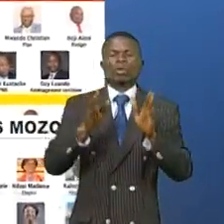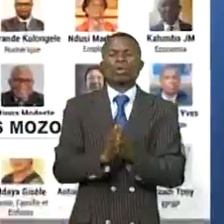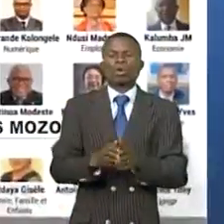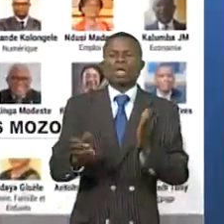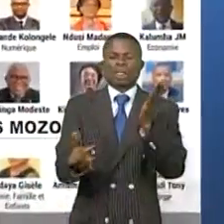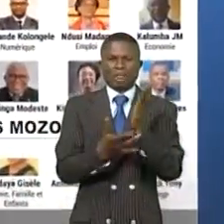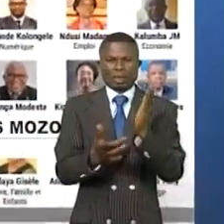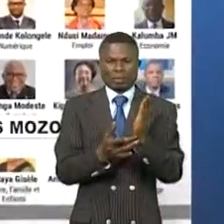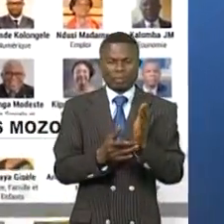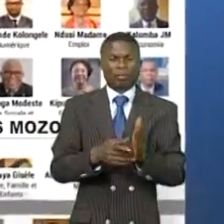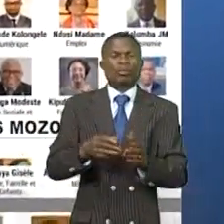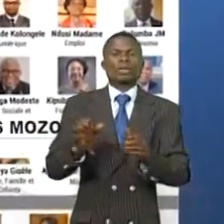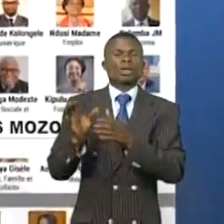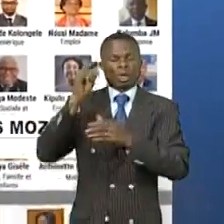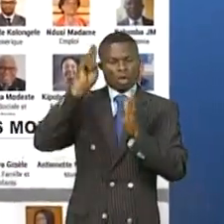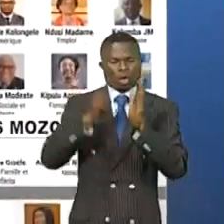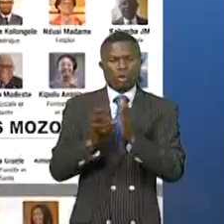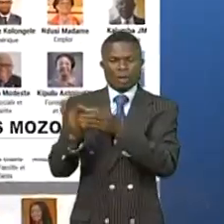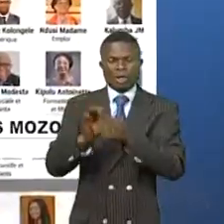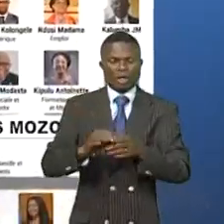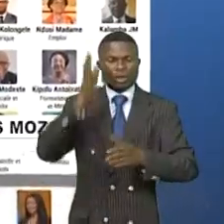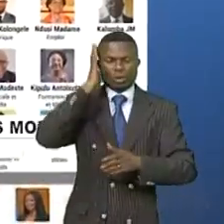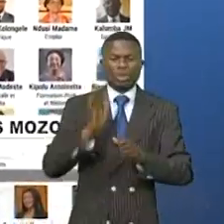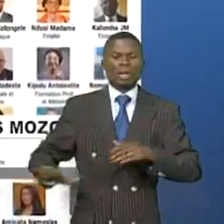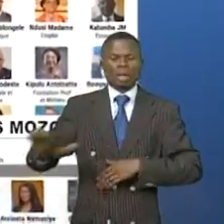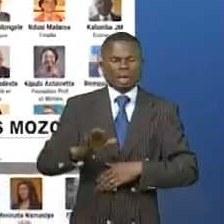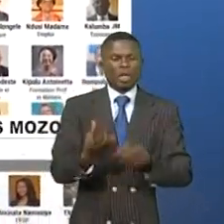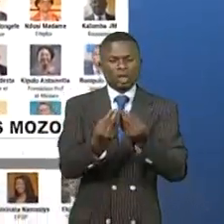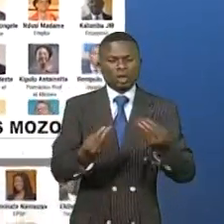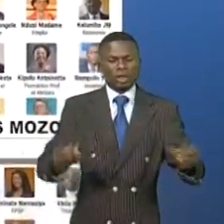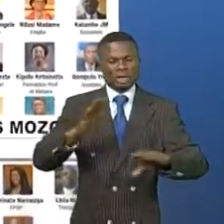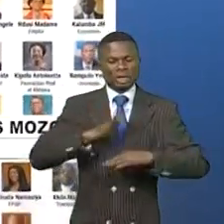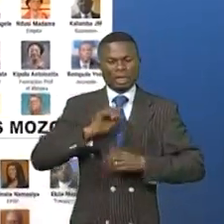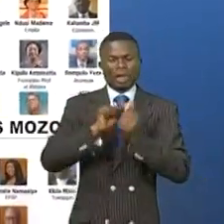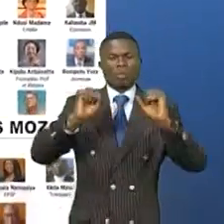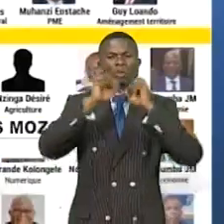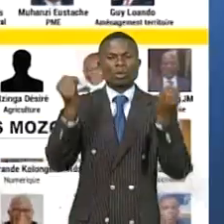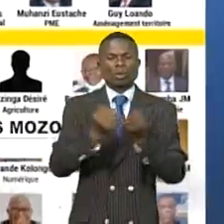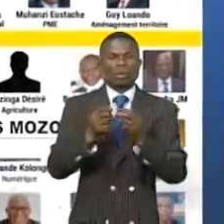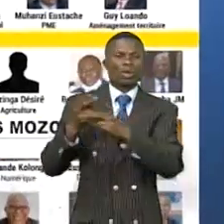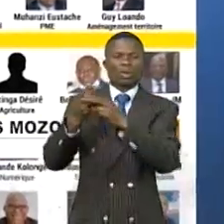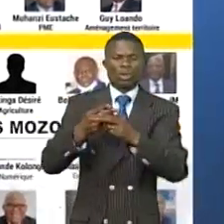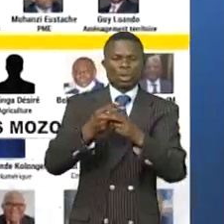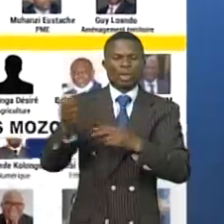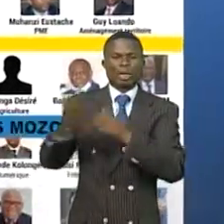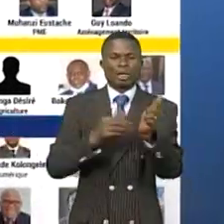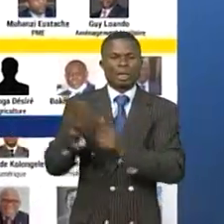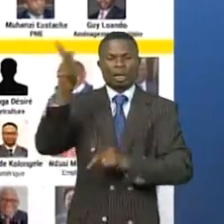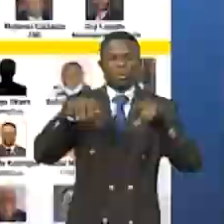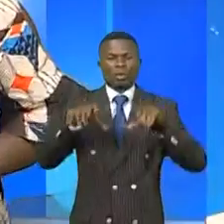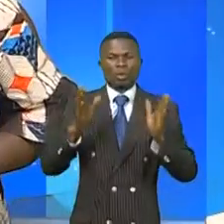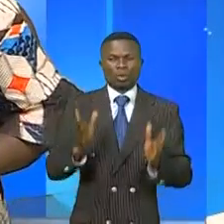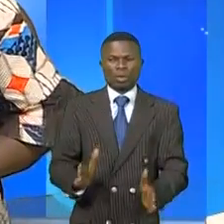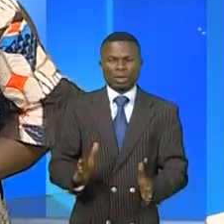nation a pour mission de répondre promptement aux problèmes sociaux et sécuritaires qui rongent la population